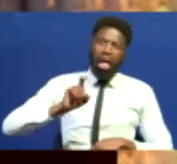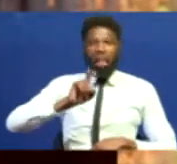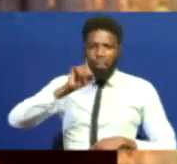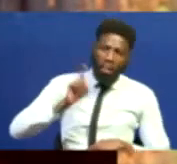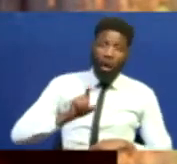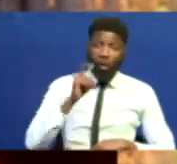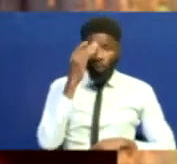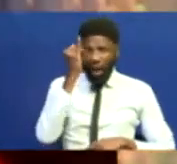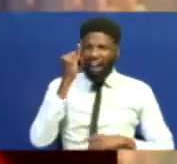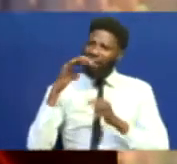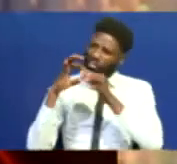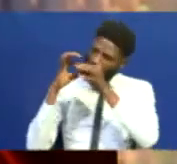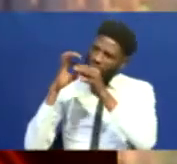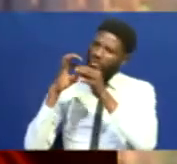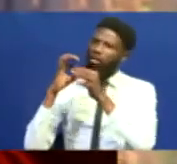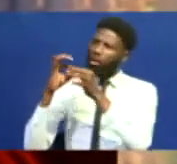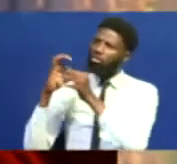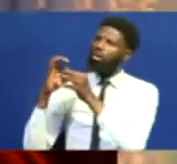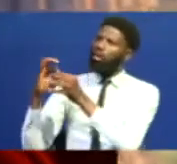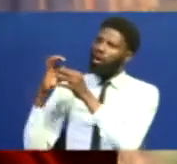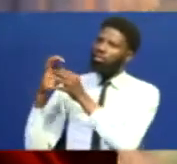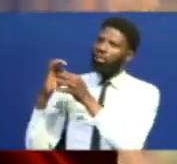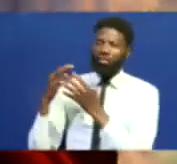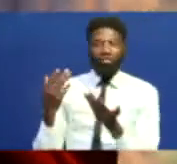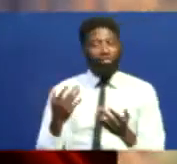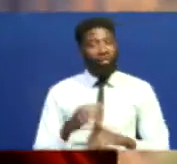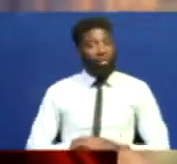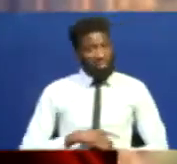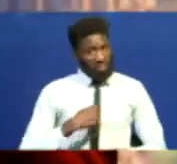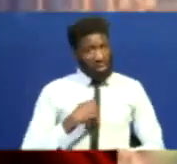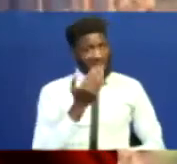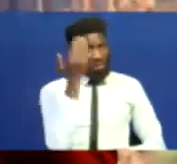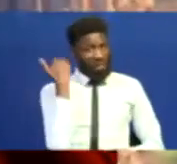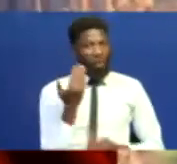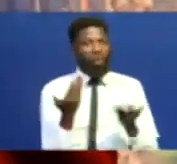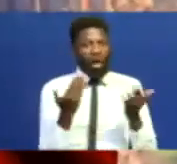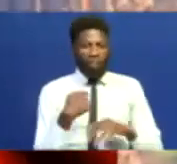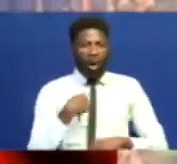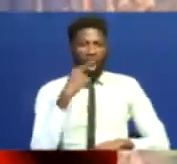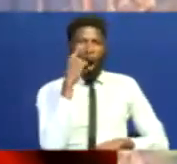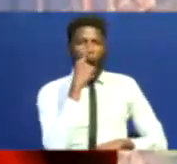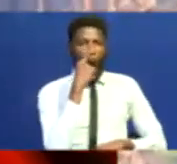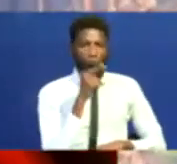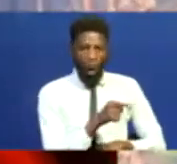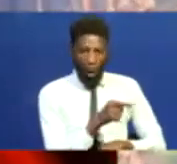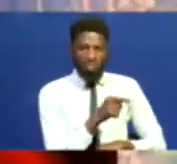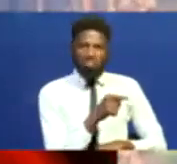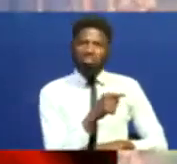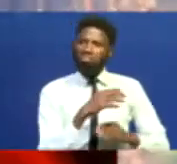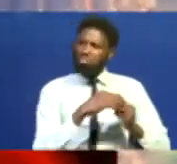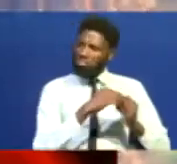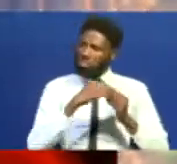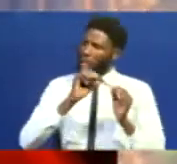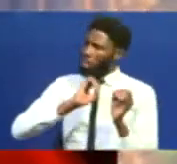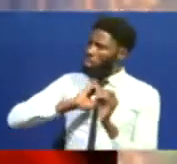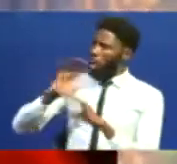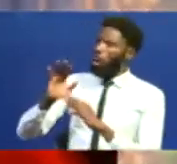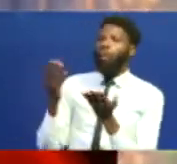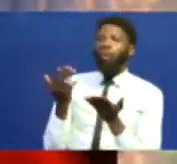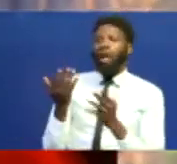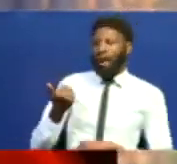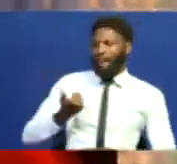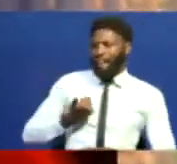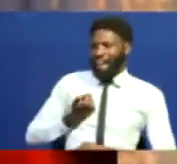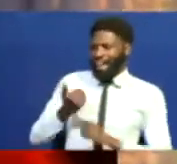culture ya nini. Nilichukuliwa kutoka nyumbani. Nikapeleko kwenye wasichana wanatahiriwa.